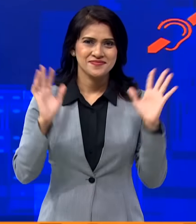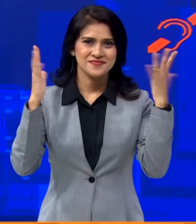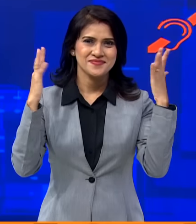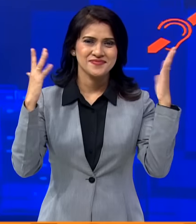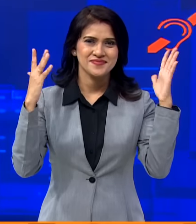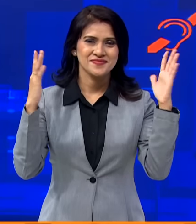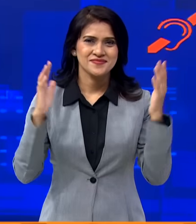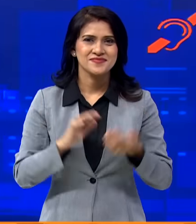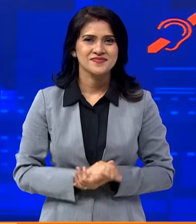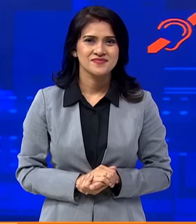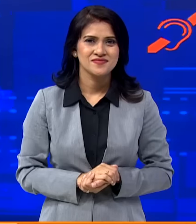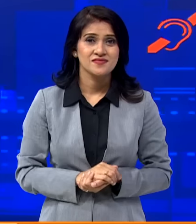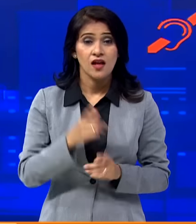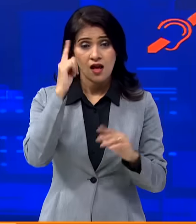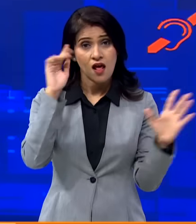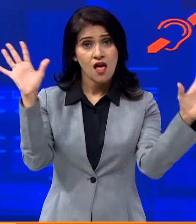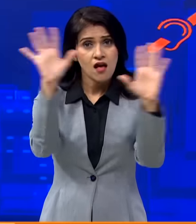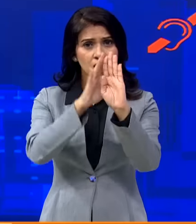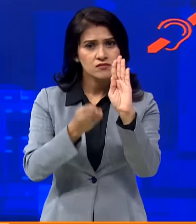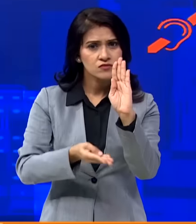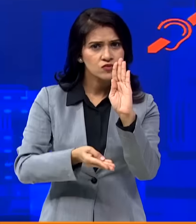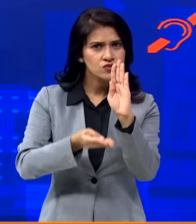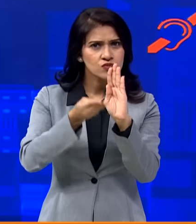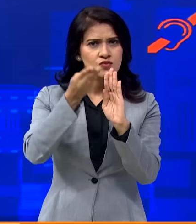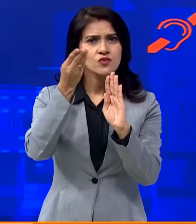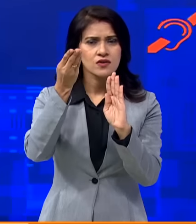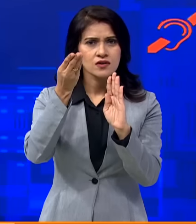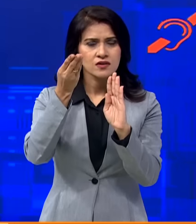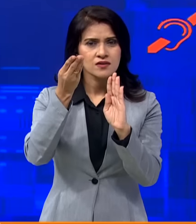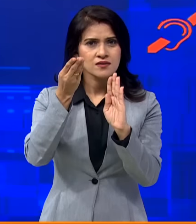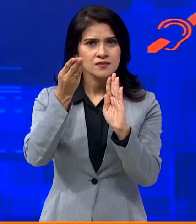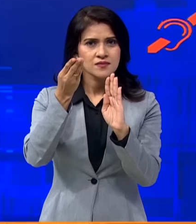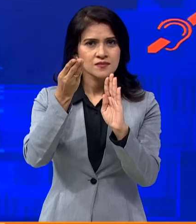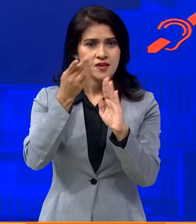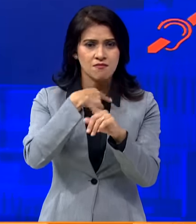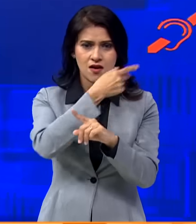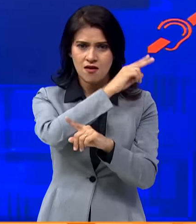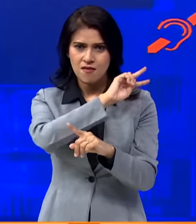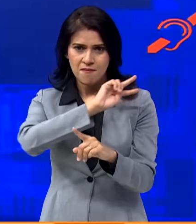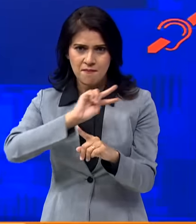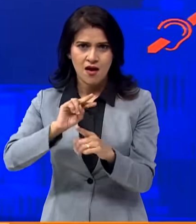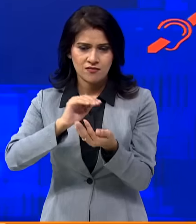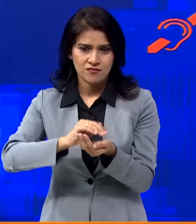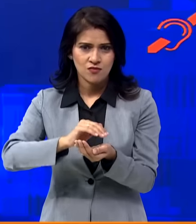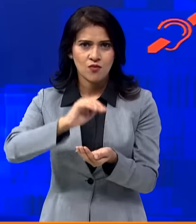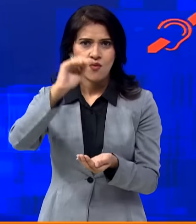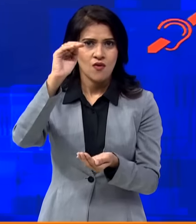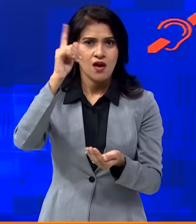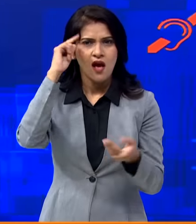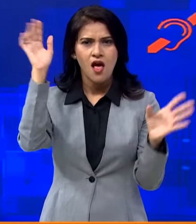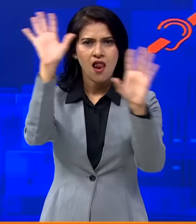उंग जब बढ़ने लगेगा अंधेरा आके धरती पर